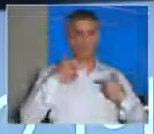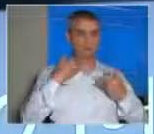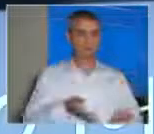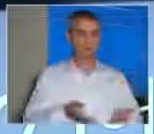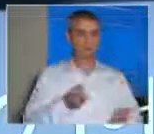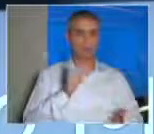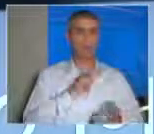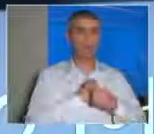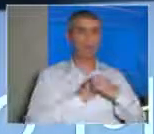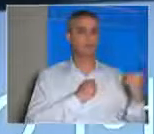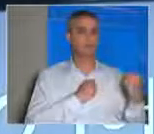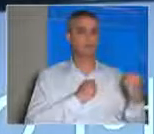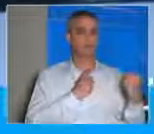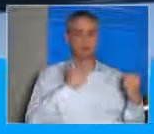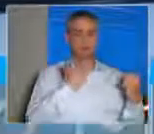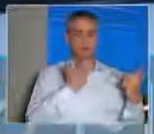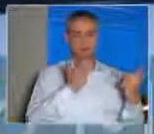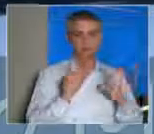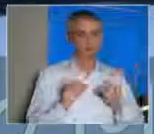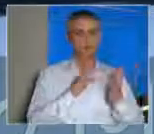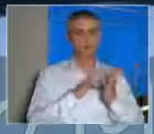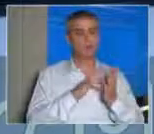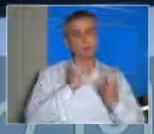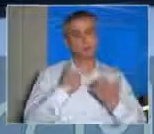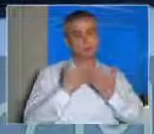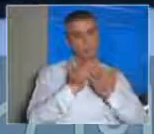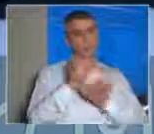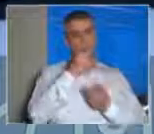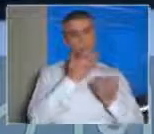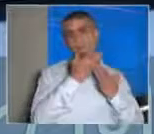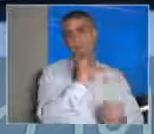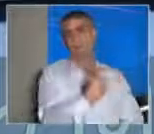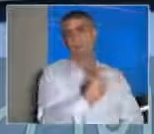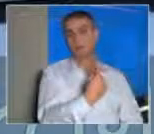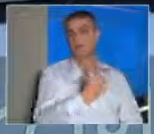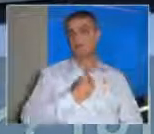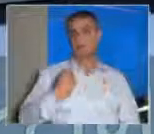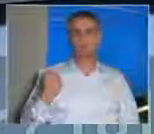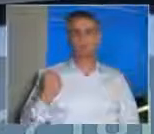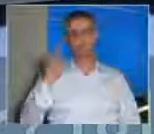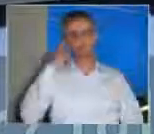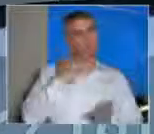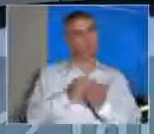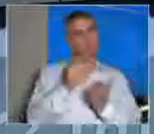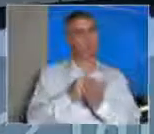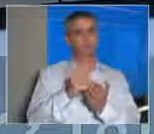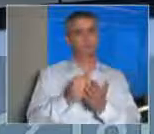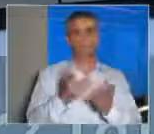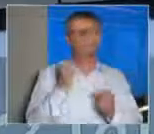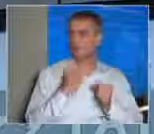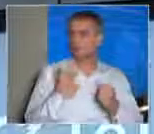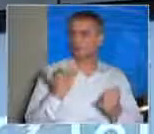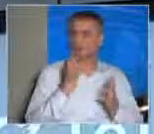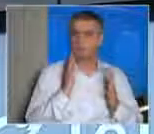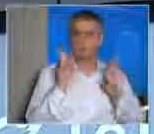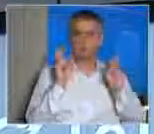אבל השמאל קצת הולך למקום של בוא נעזור להם, אולי הם יעזרו לעצמם, והימין עדיין ממשיך בכיוון הזה. קשה לי תמיד